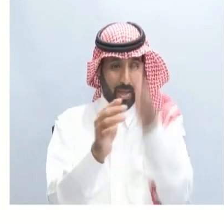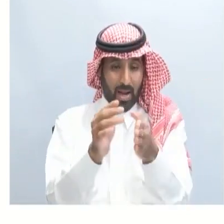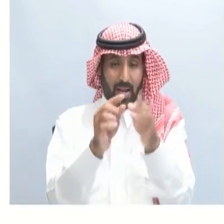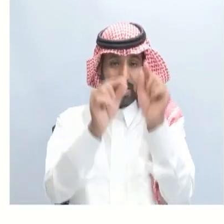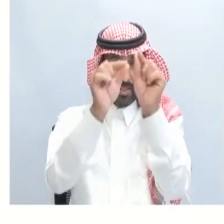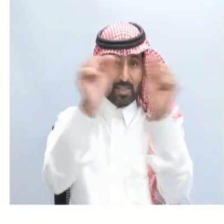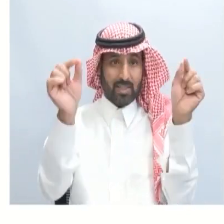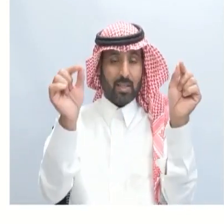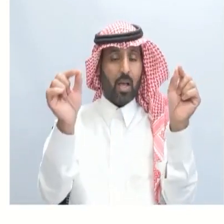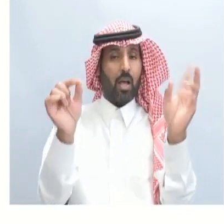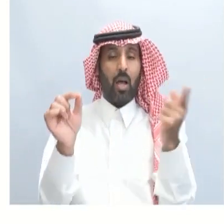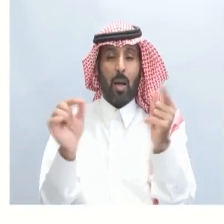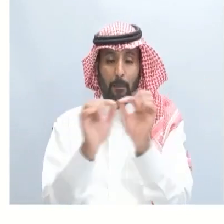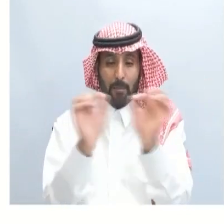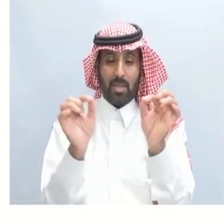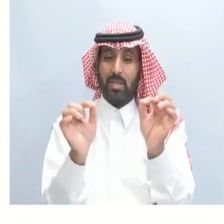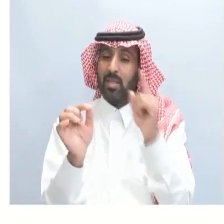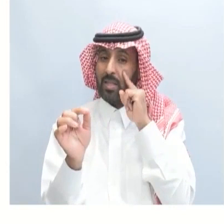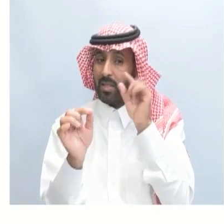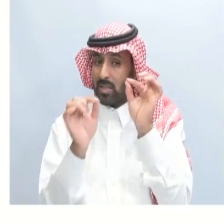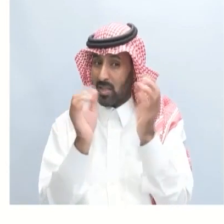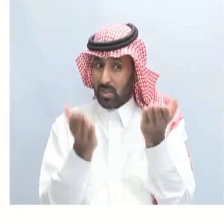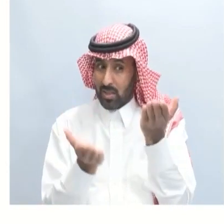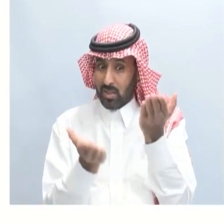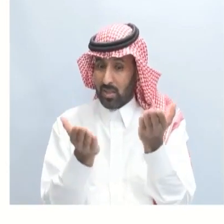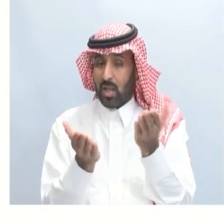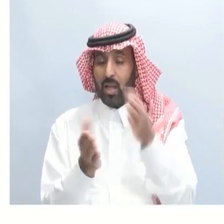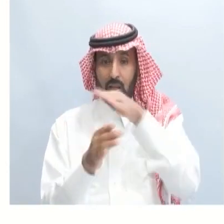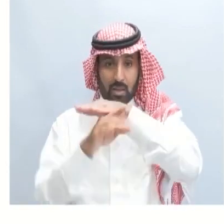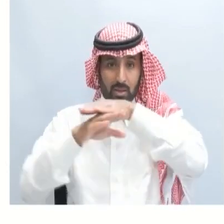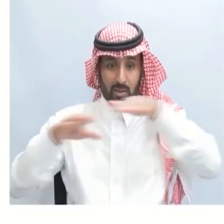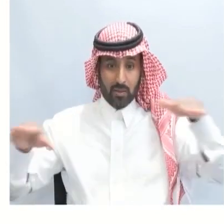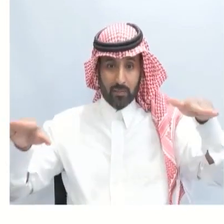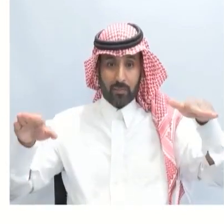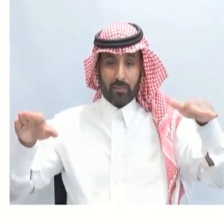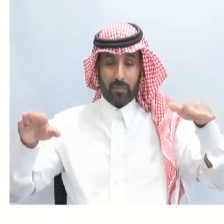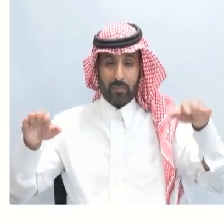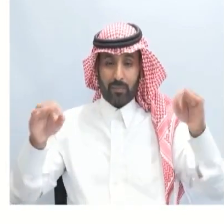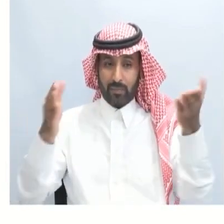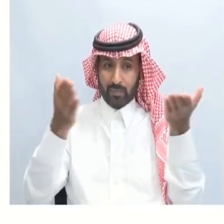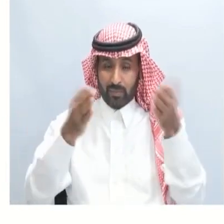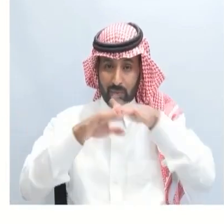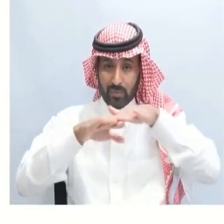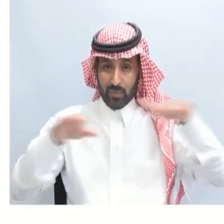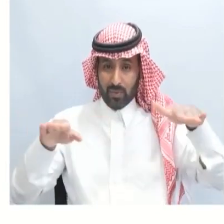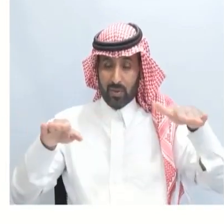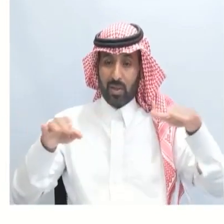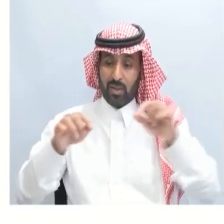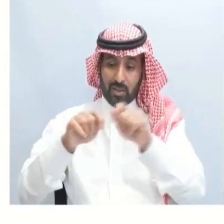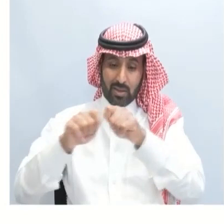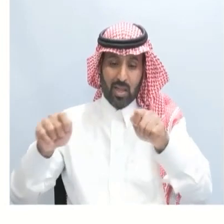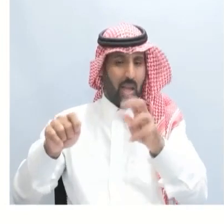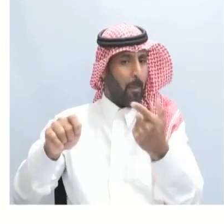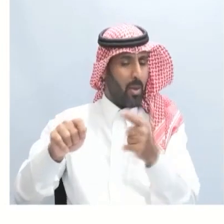وحاول ماذا ان تجعلها تتزن افقيا ومن ثم اذا اتزنت سناخذ اطوال لذلك